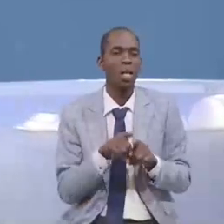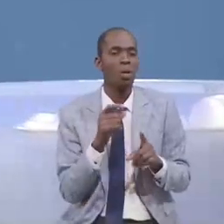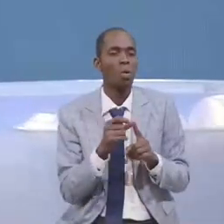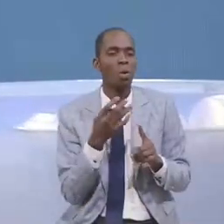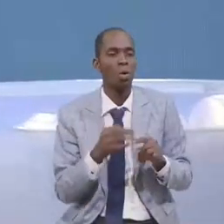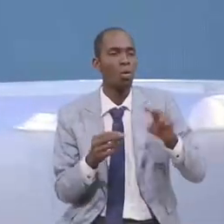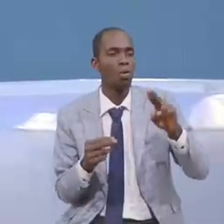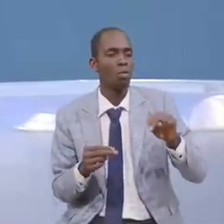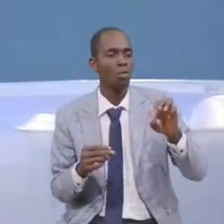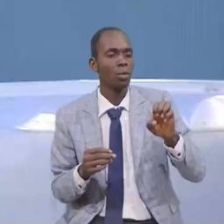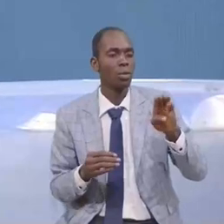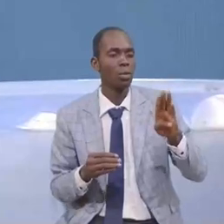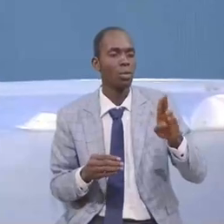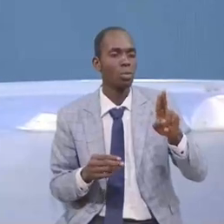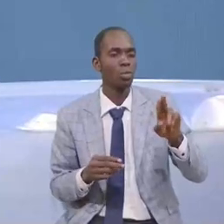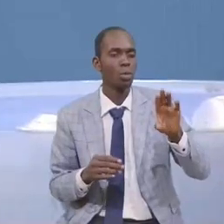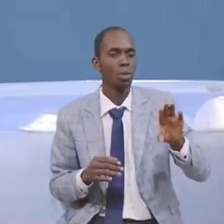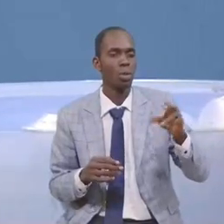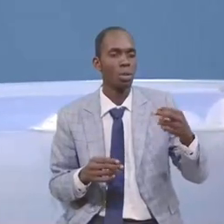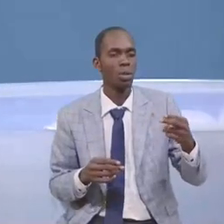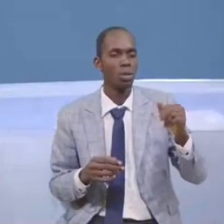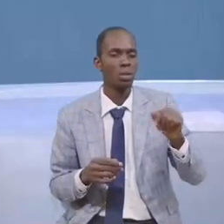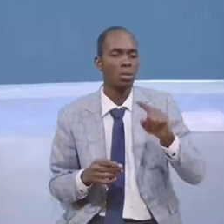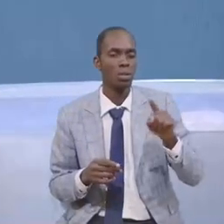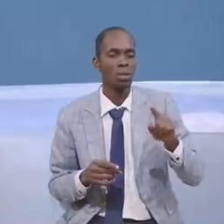Comme les paroles de Nebuchadnezzar qui sont sorties par orgueil.